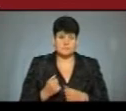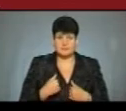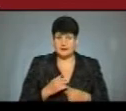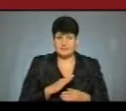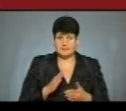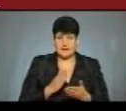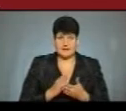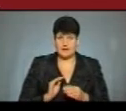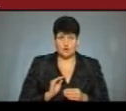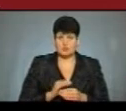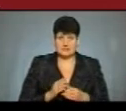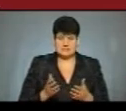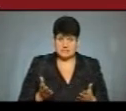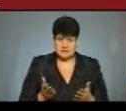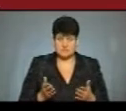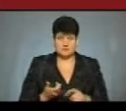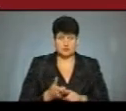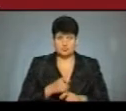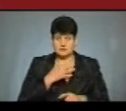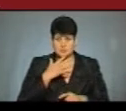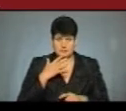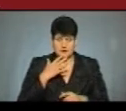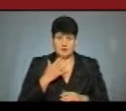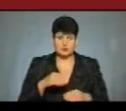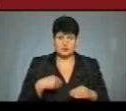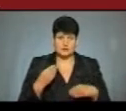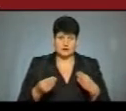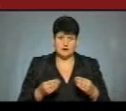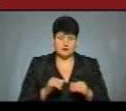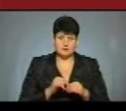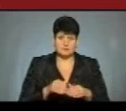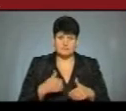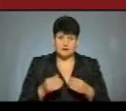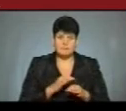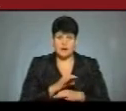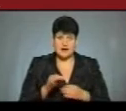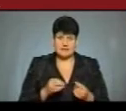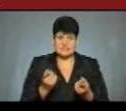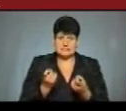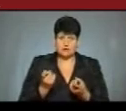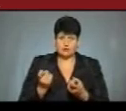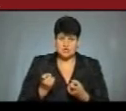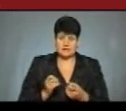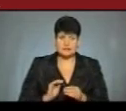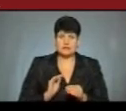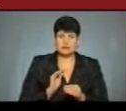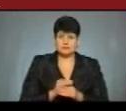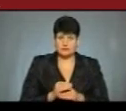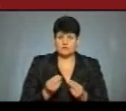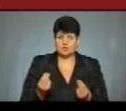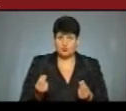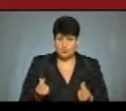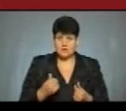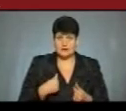не є дотаційні, що ми дуже багато реалізували проєктів і залучили донорські кошти. І що